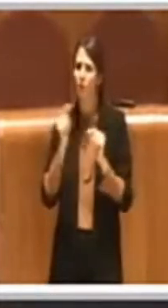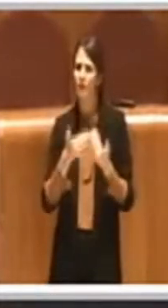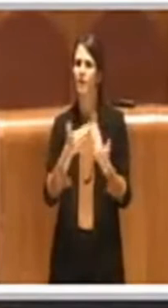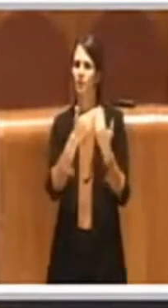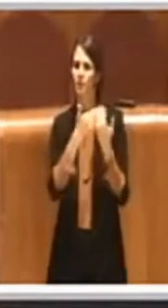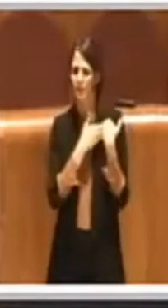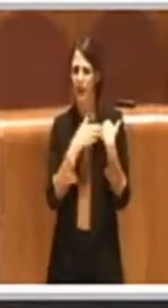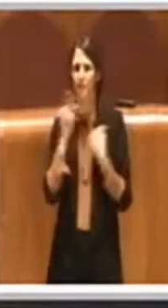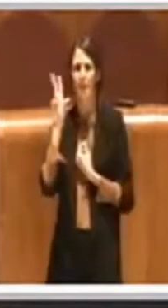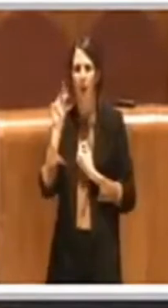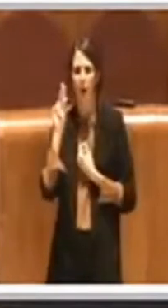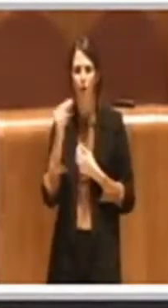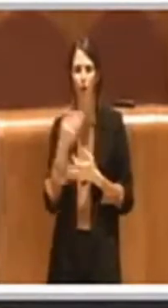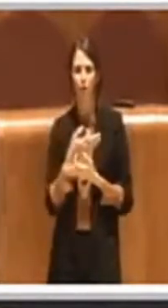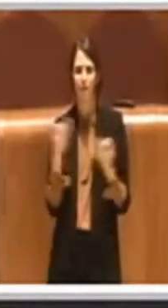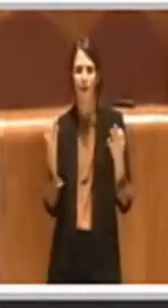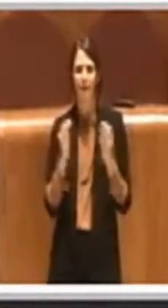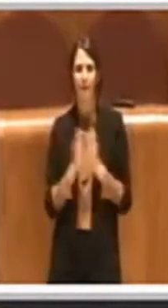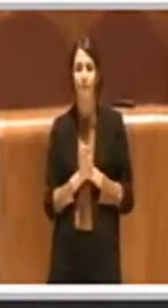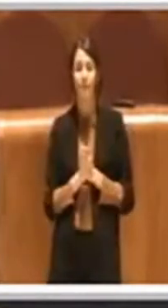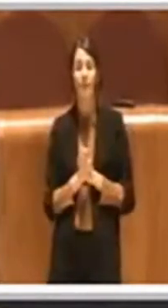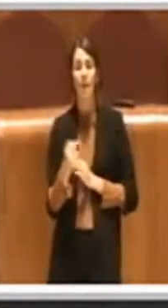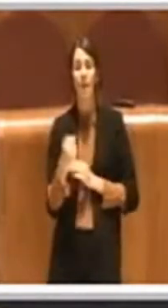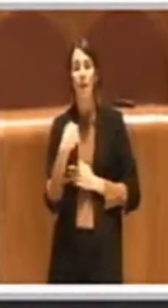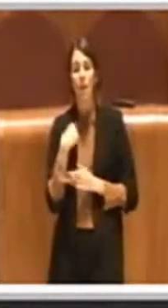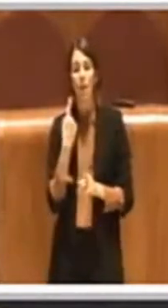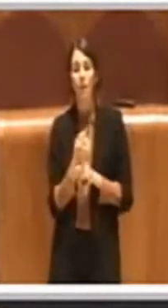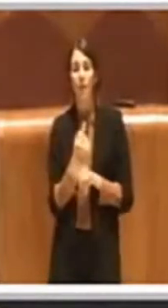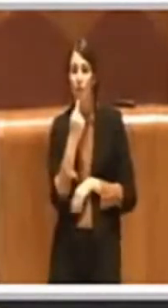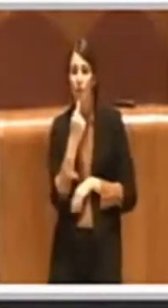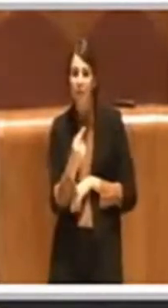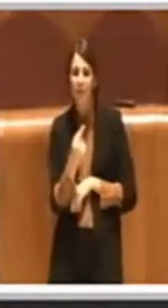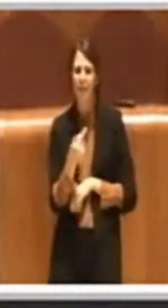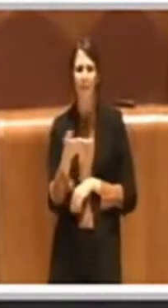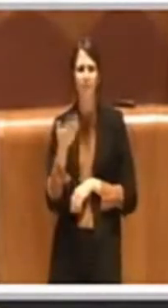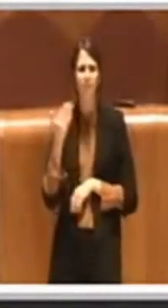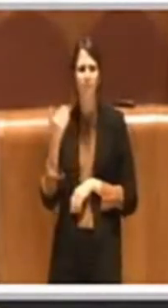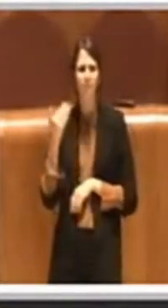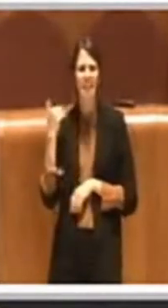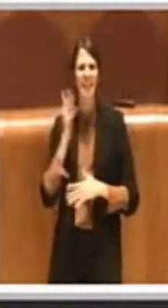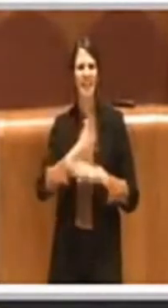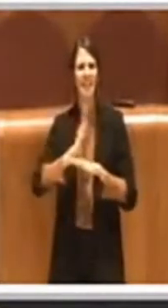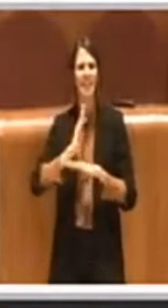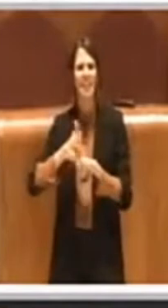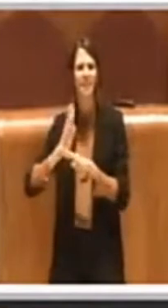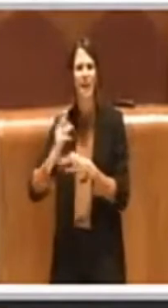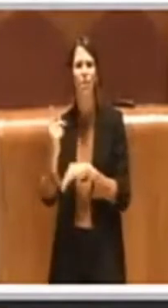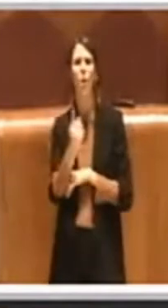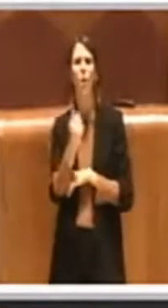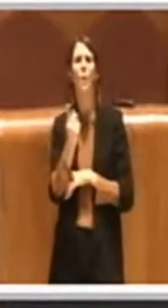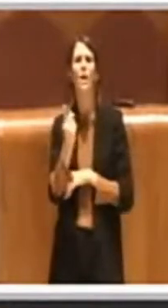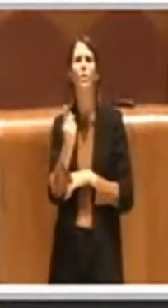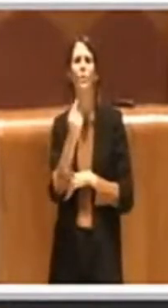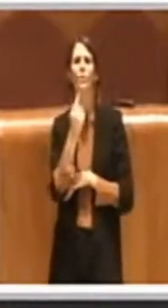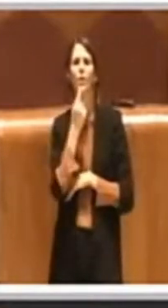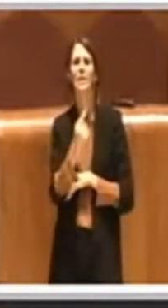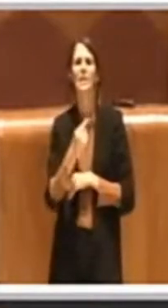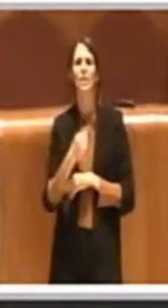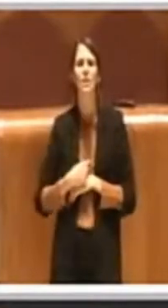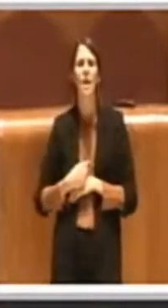io devo dire che in uno degli interventi è stato detto che questa nalin a una